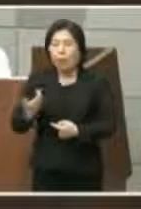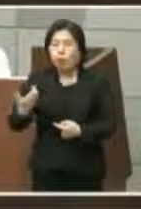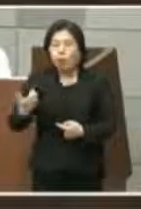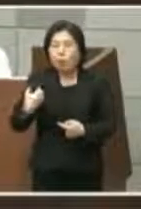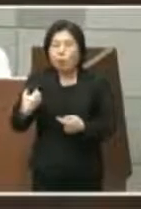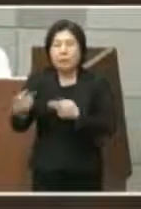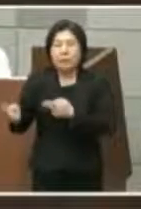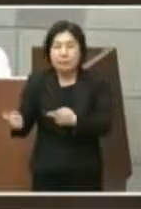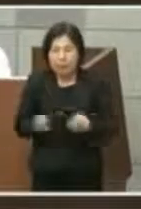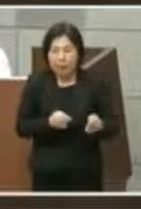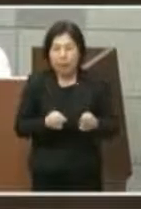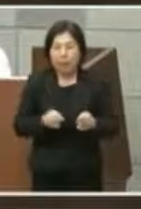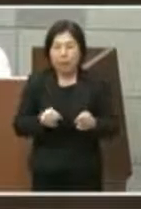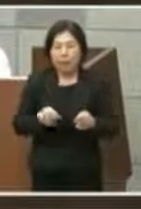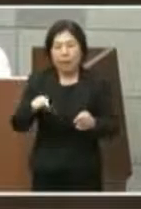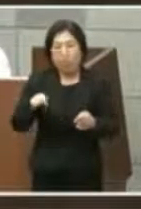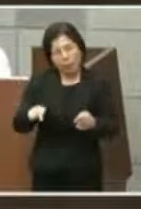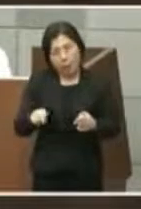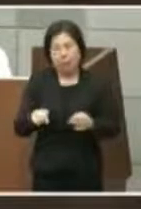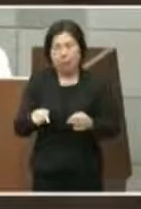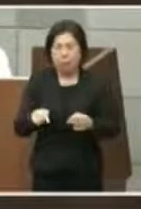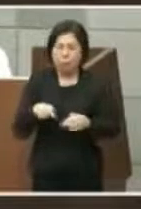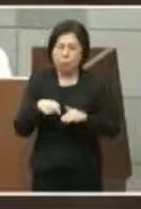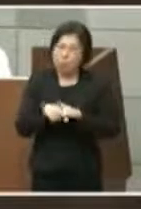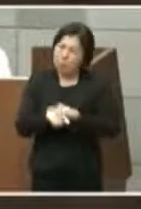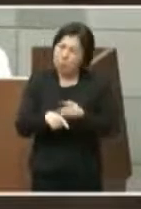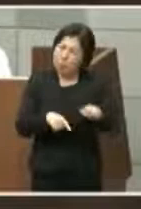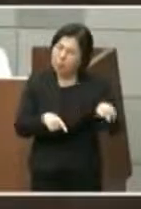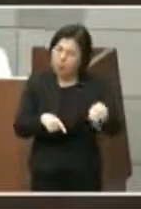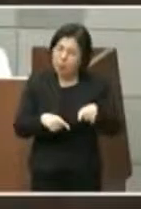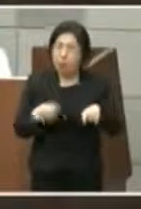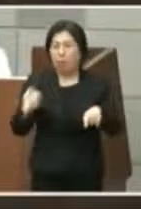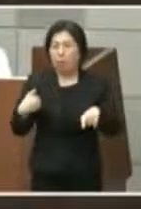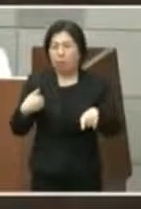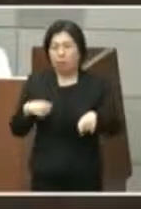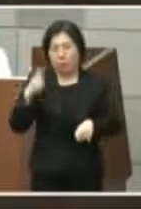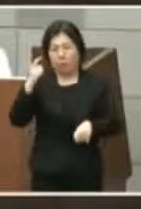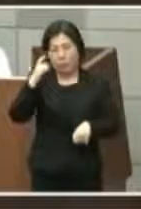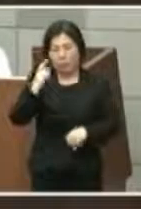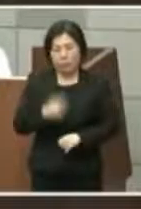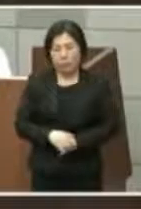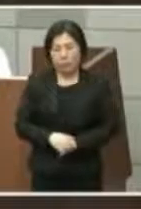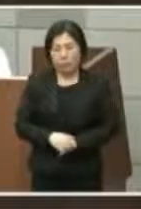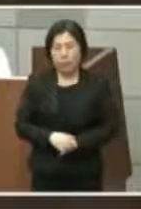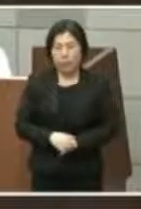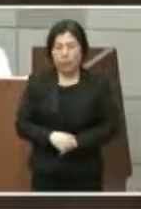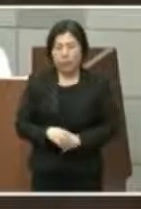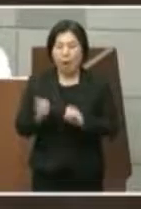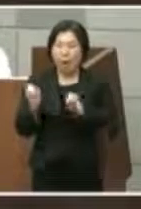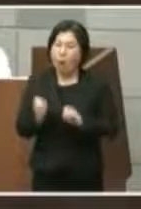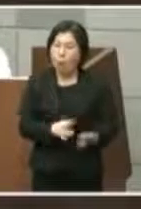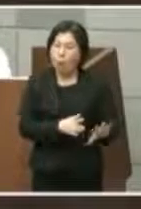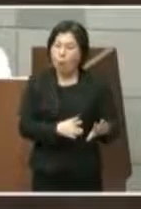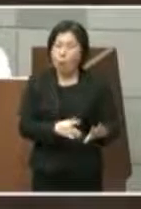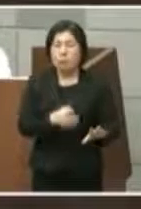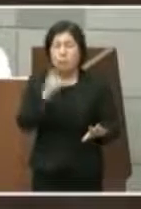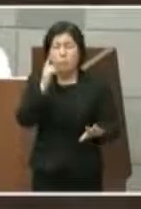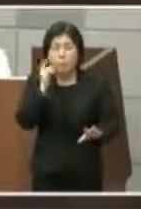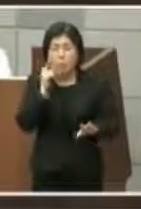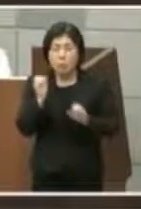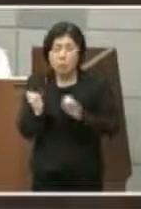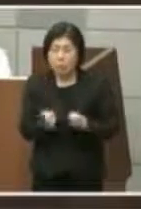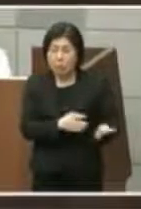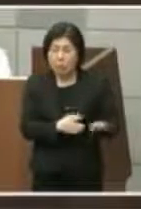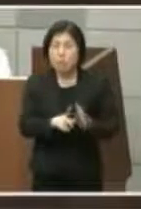との理解がなされていないようであります。本件については、放置することにより、市民